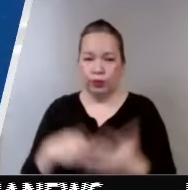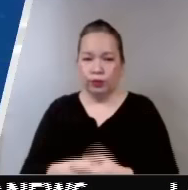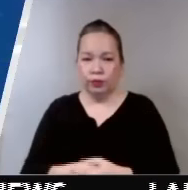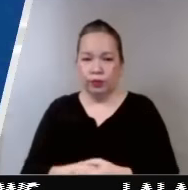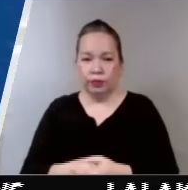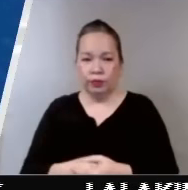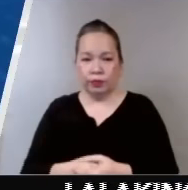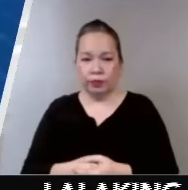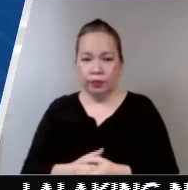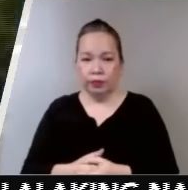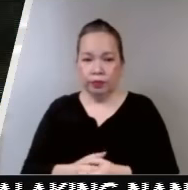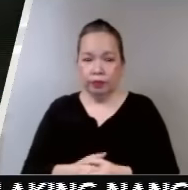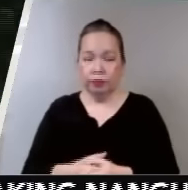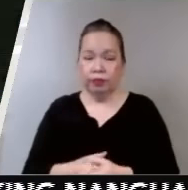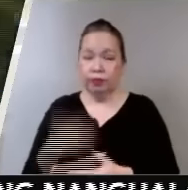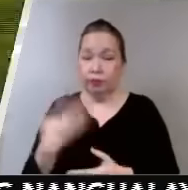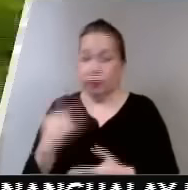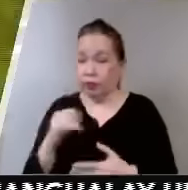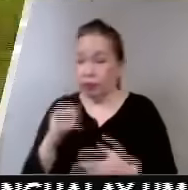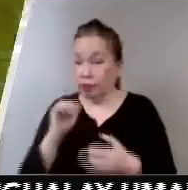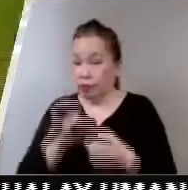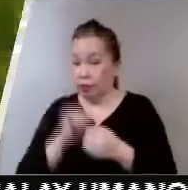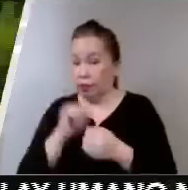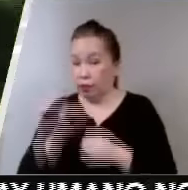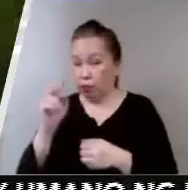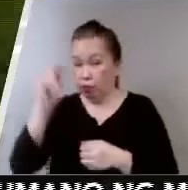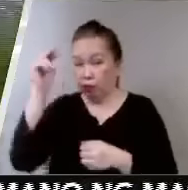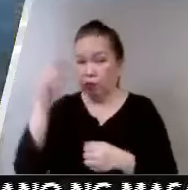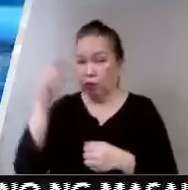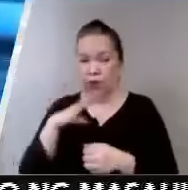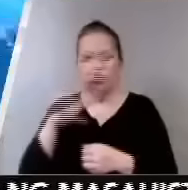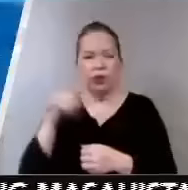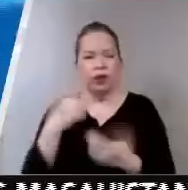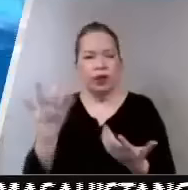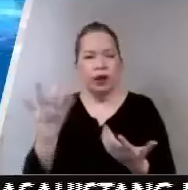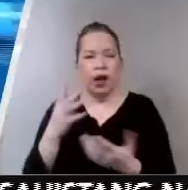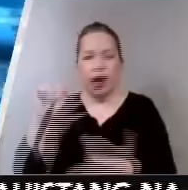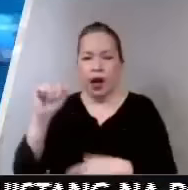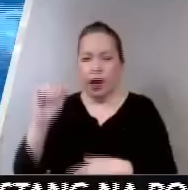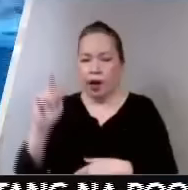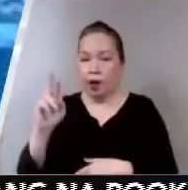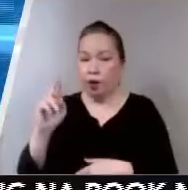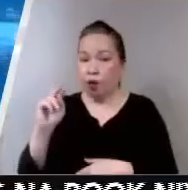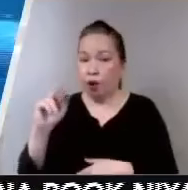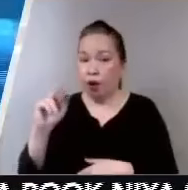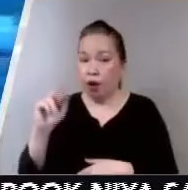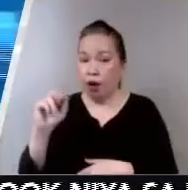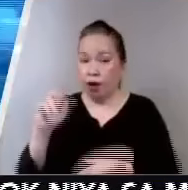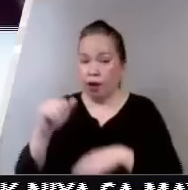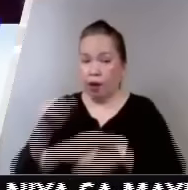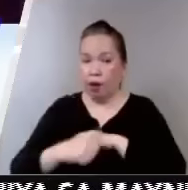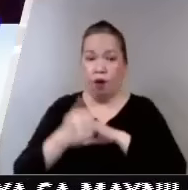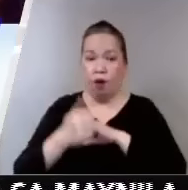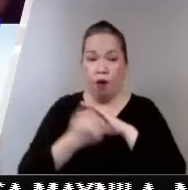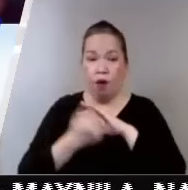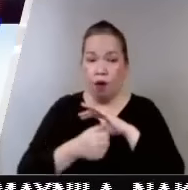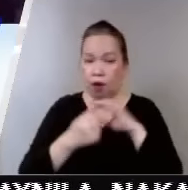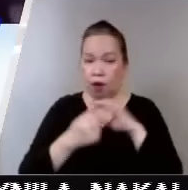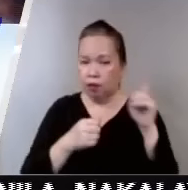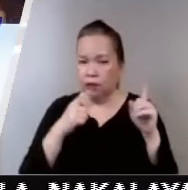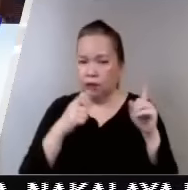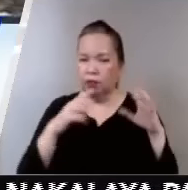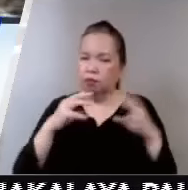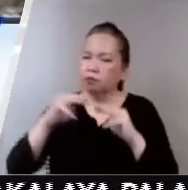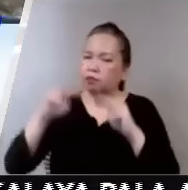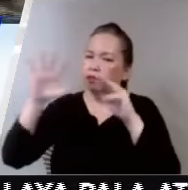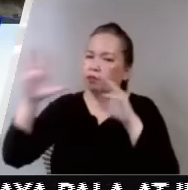If you're too far from the north, pwedeng umaura sa Dingalan Aurora. I-enjoy at libutin ang malaparaisong view ng bundok sa pamamagitan ng boat